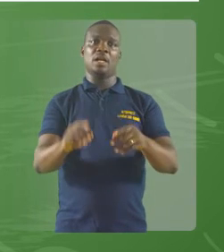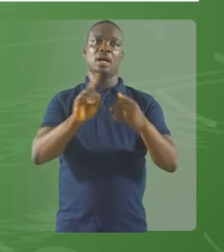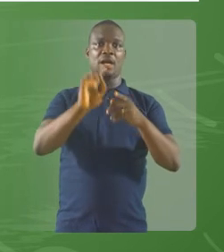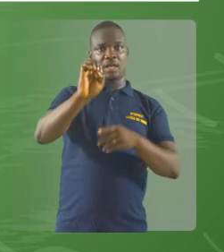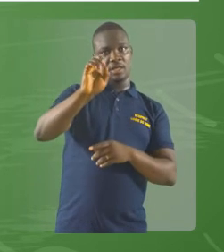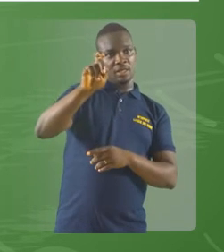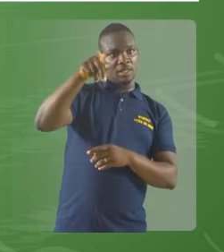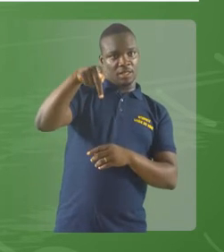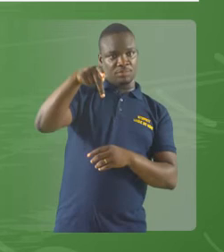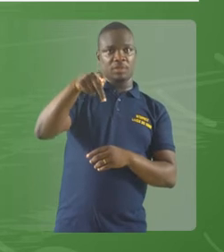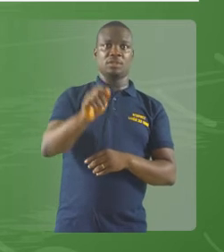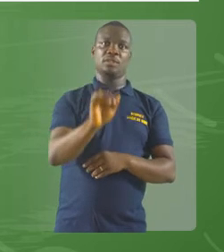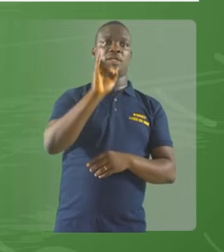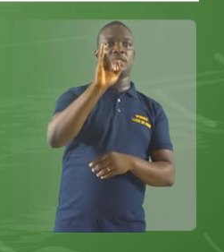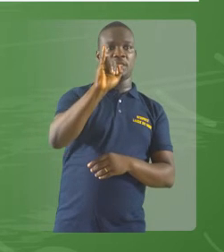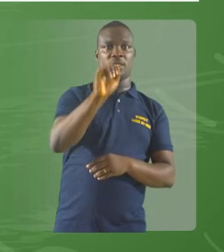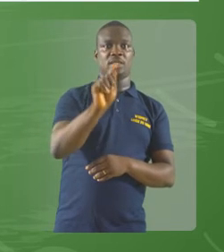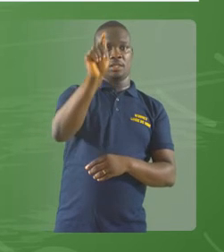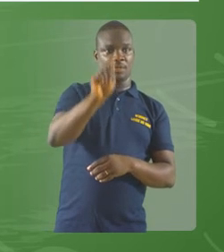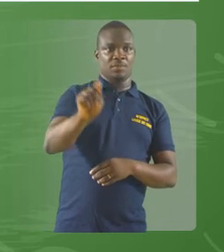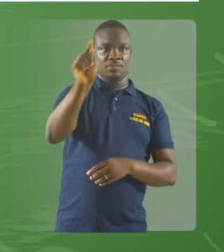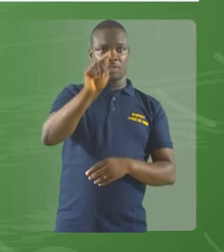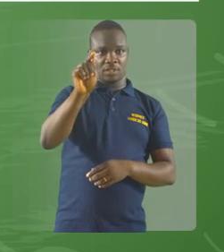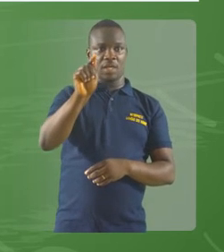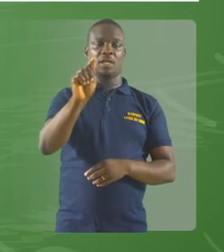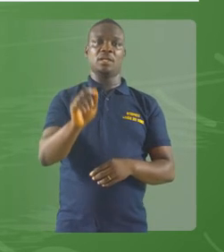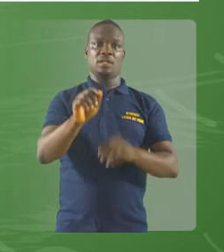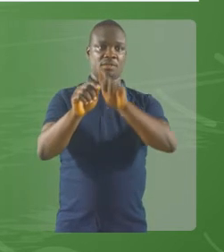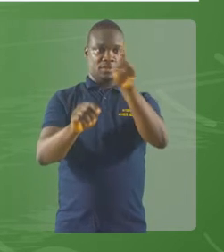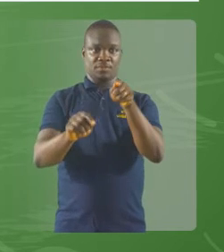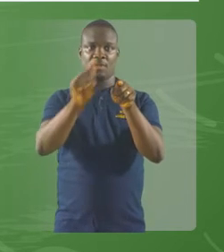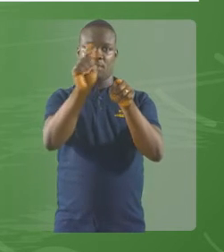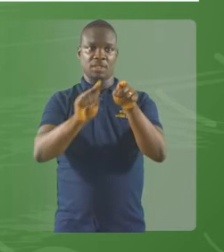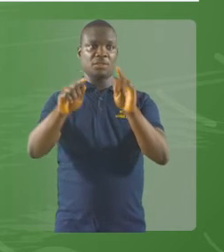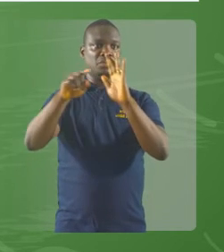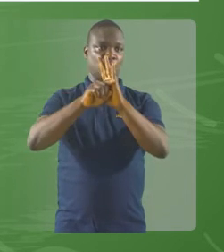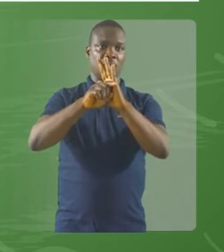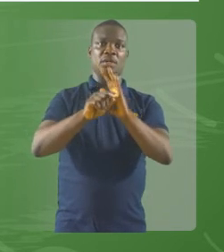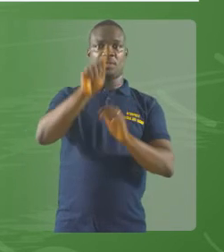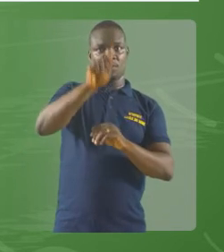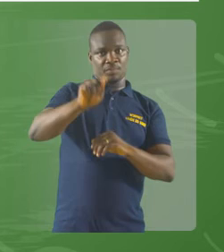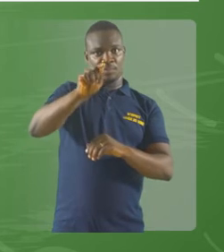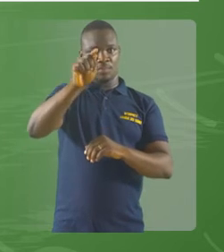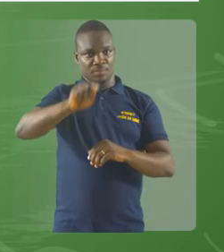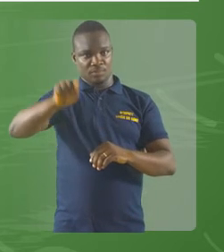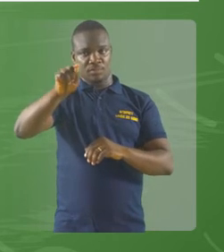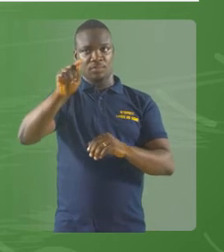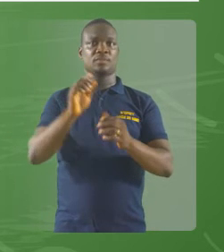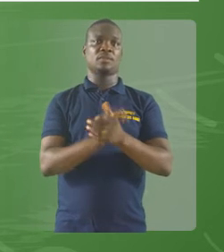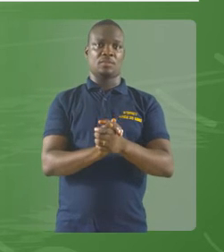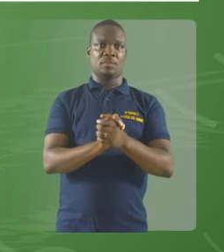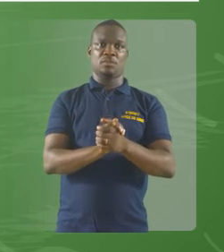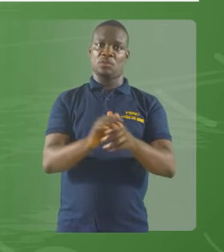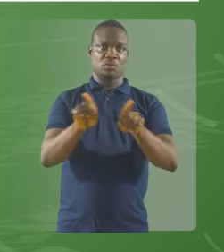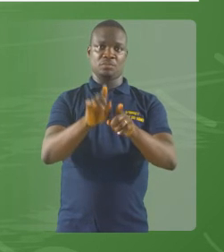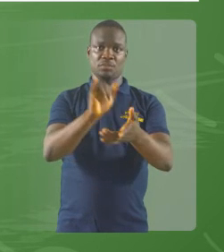membre, ce qui va nous donner donc la relation z' moins oméga égale à exponentielle de iθ, facteur